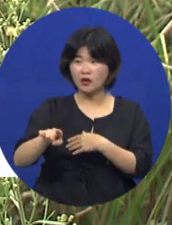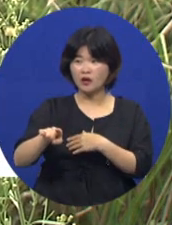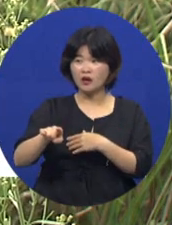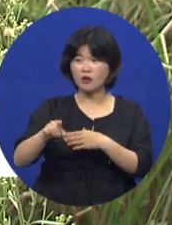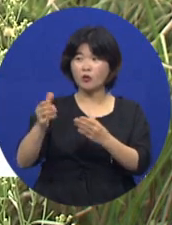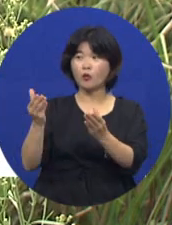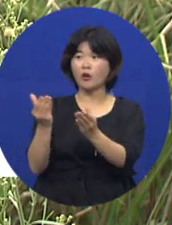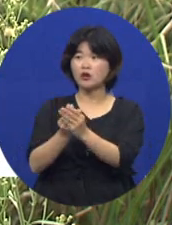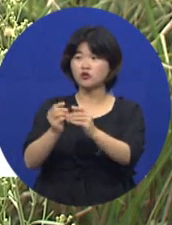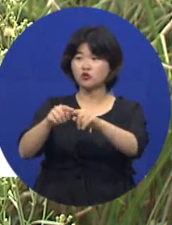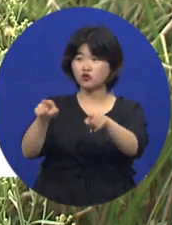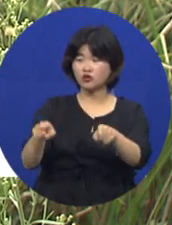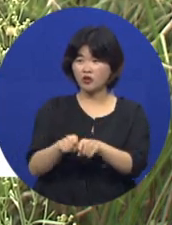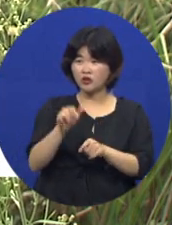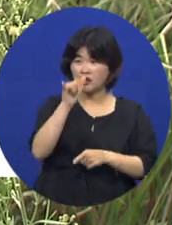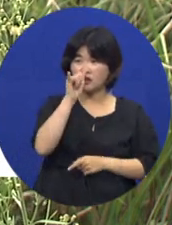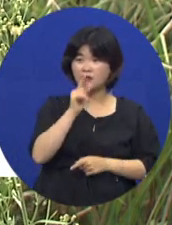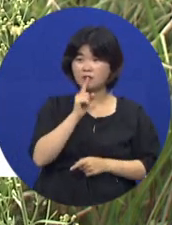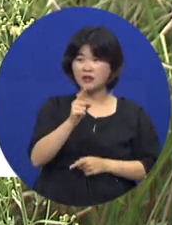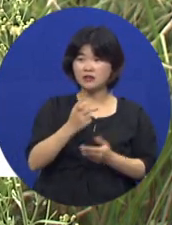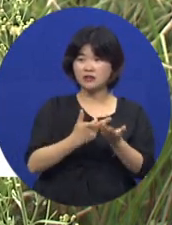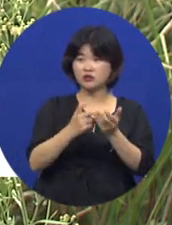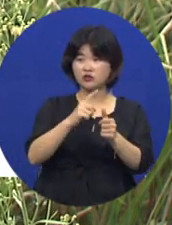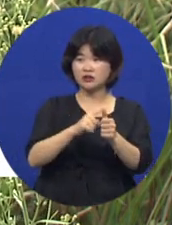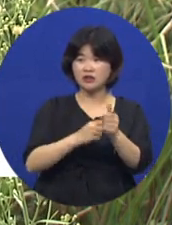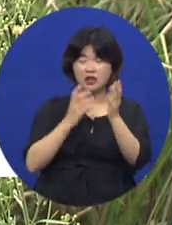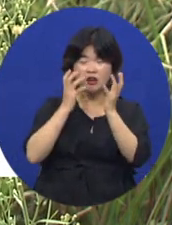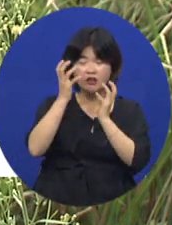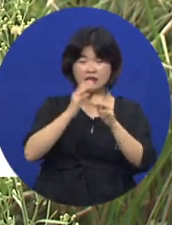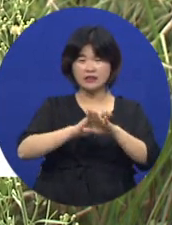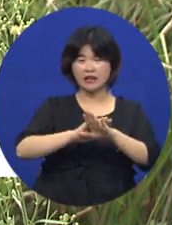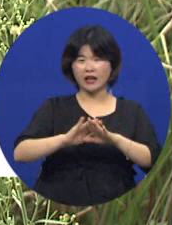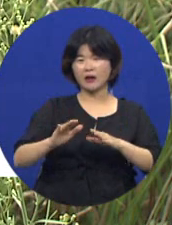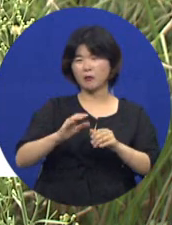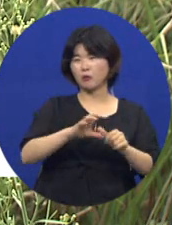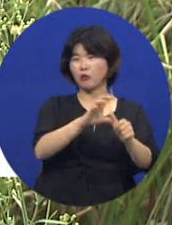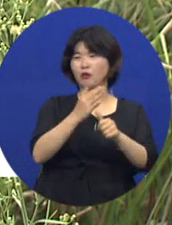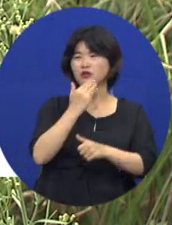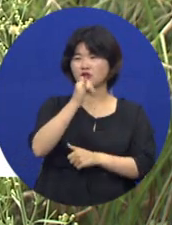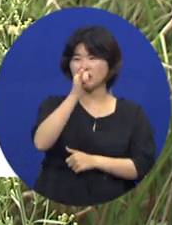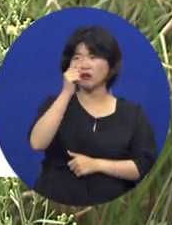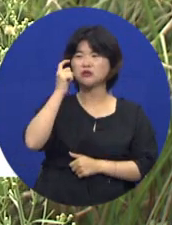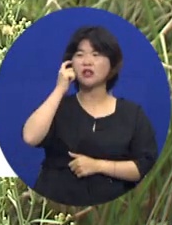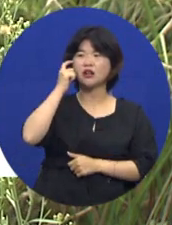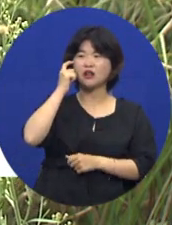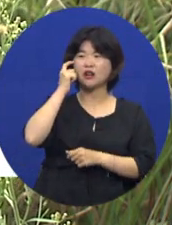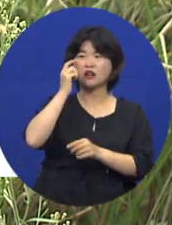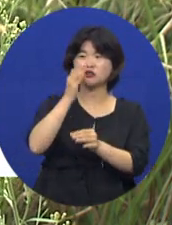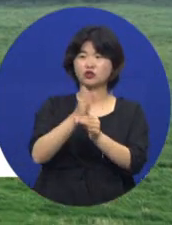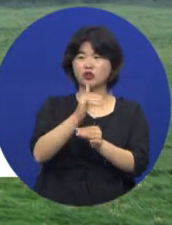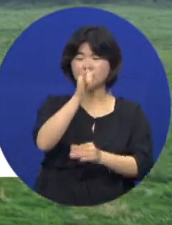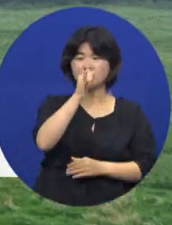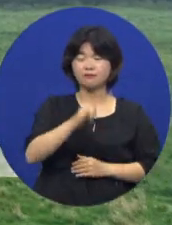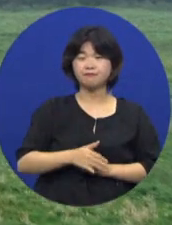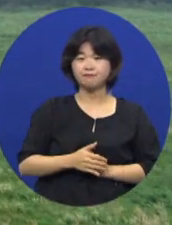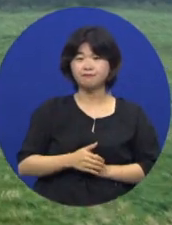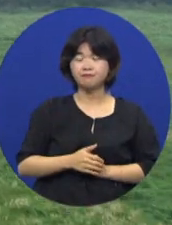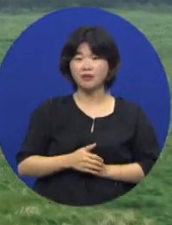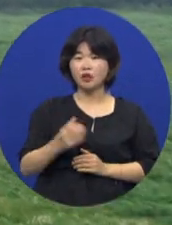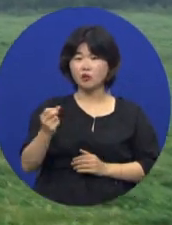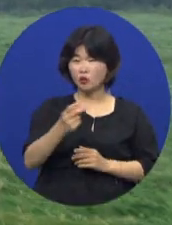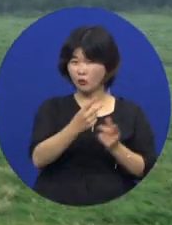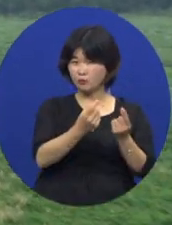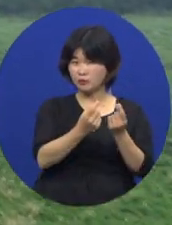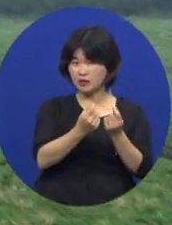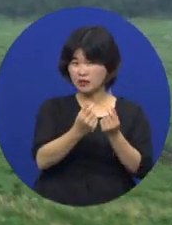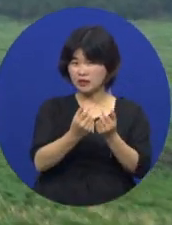구역을 주울 때 많이 가장 억 옷 짜리 제대로 보 가 될 거라고 이제 생각을 하고 있습니다 또 비슷한